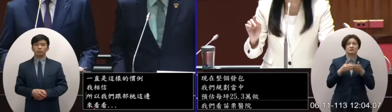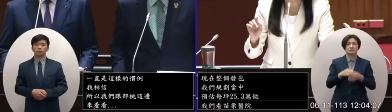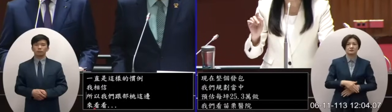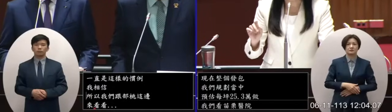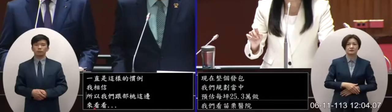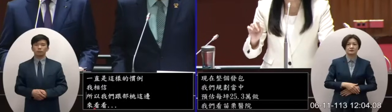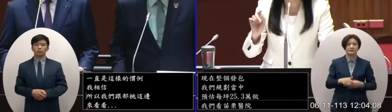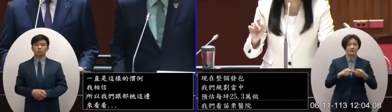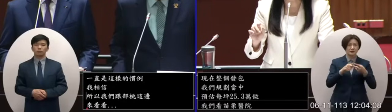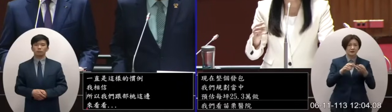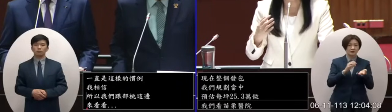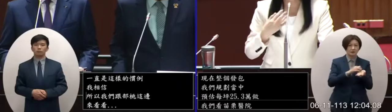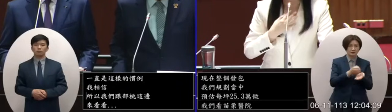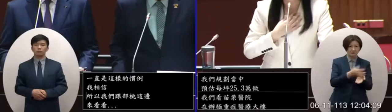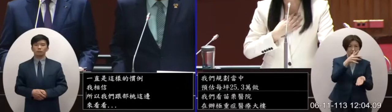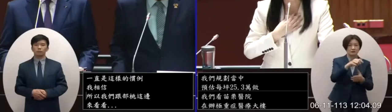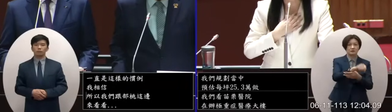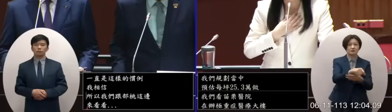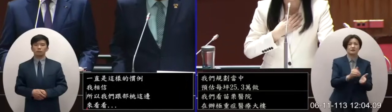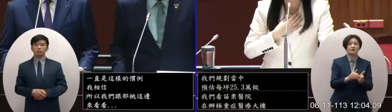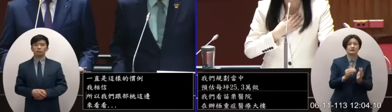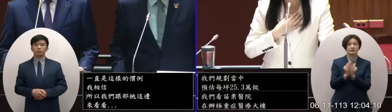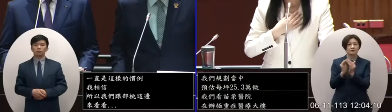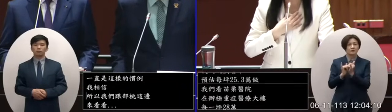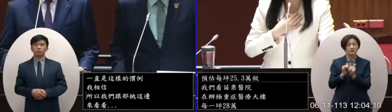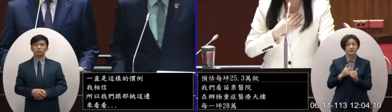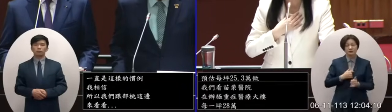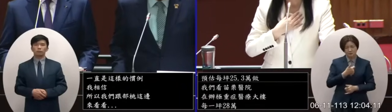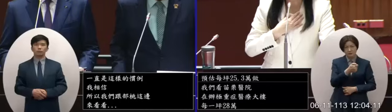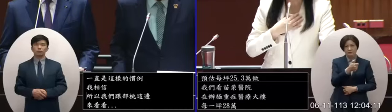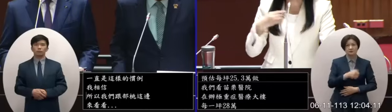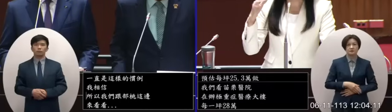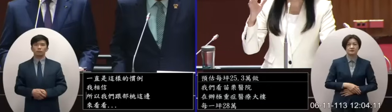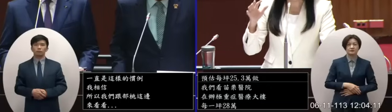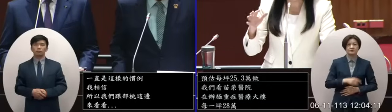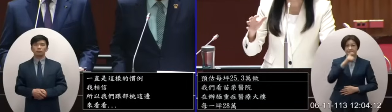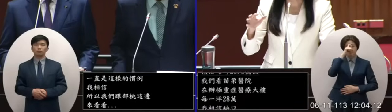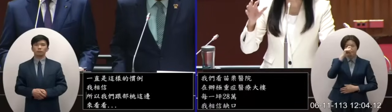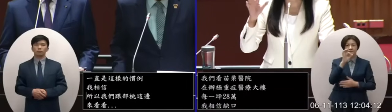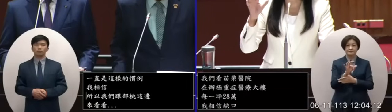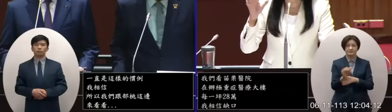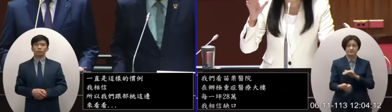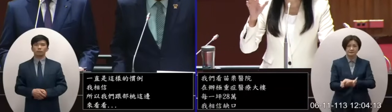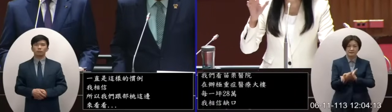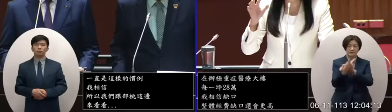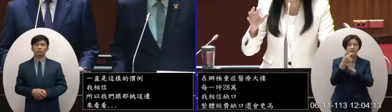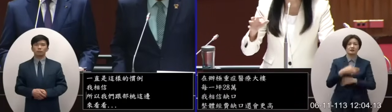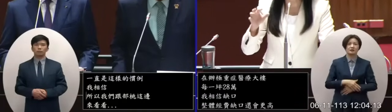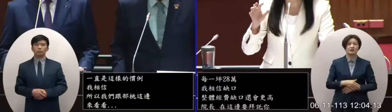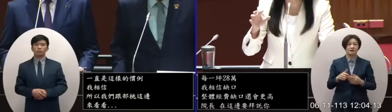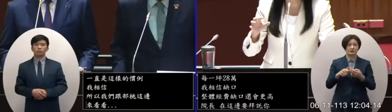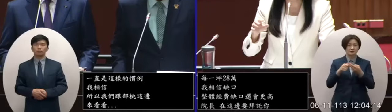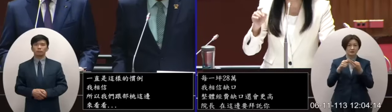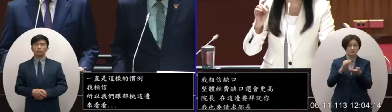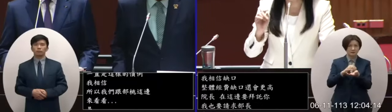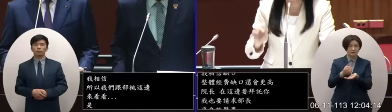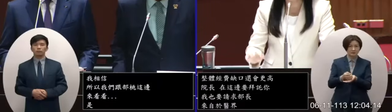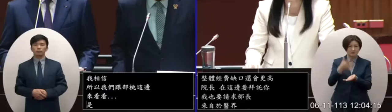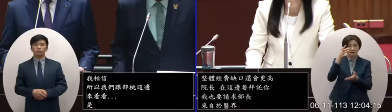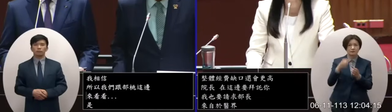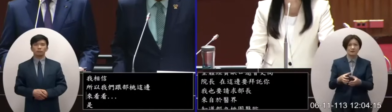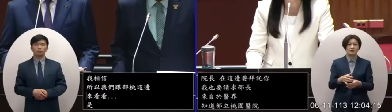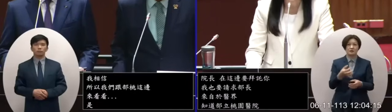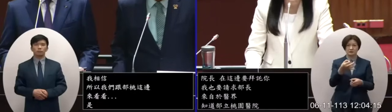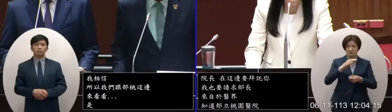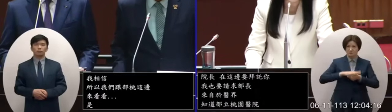次第二医疗大楼你核准了，我们桃园人非常的感谢。但是呢，能够加速这个第二医疗大楼的成立，所以经费补